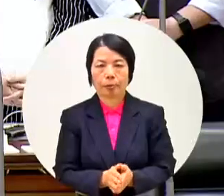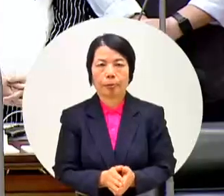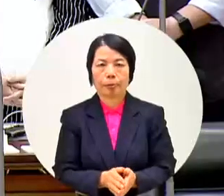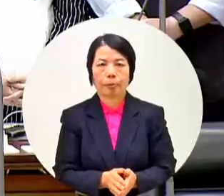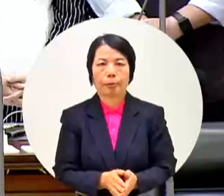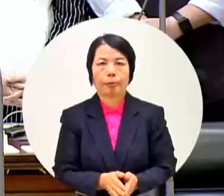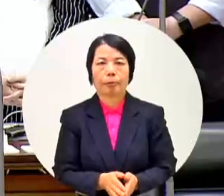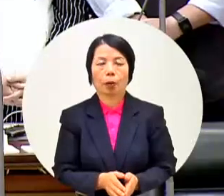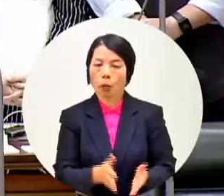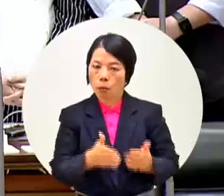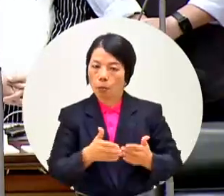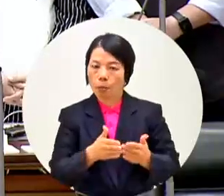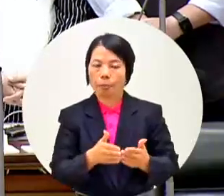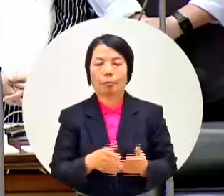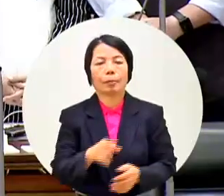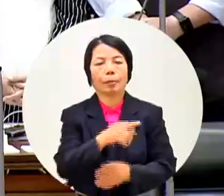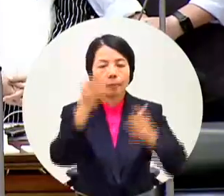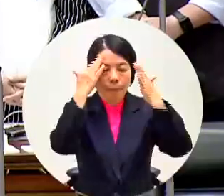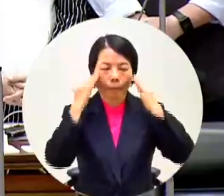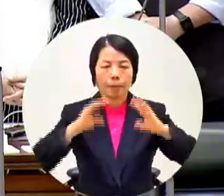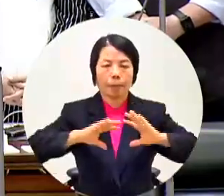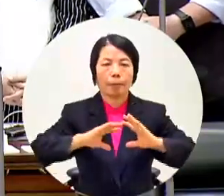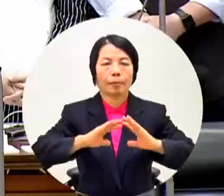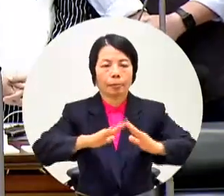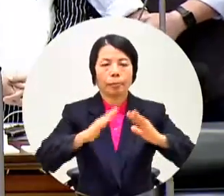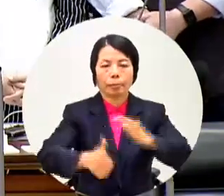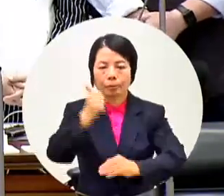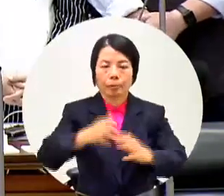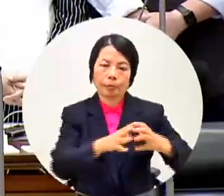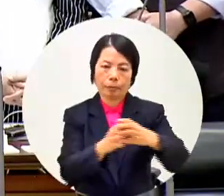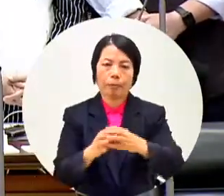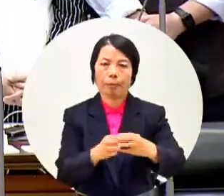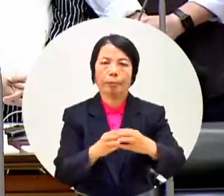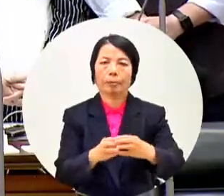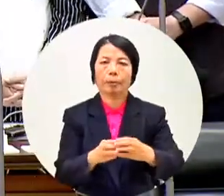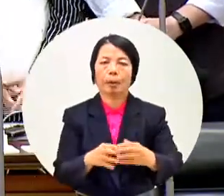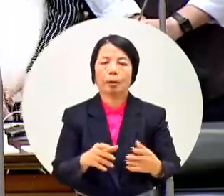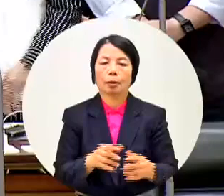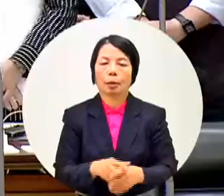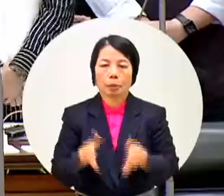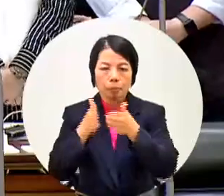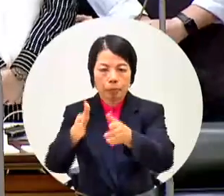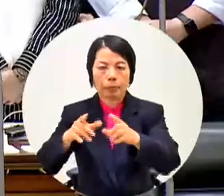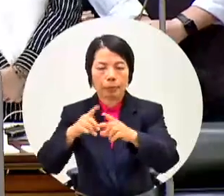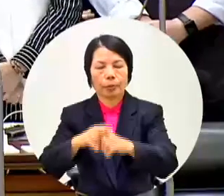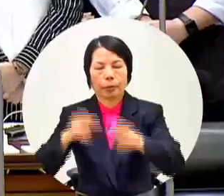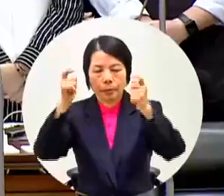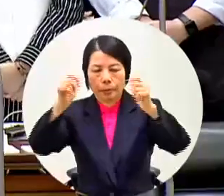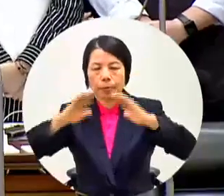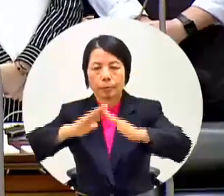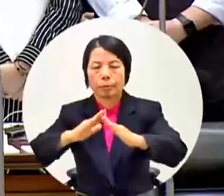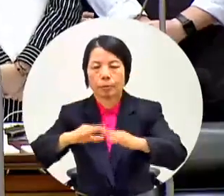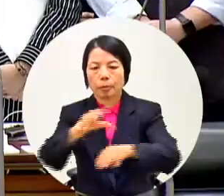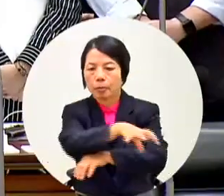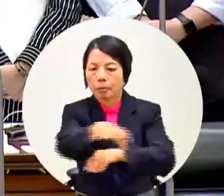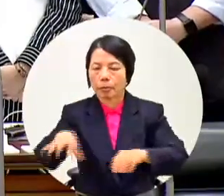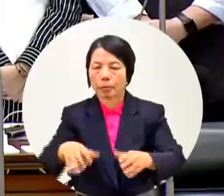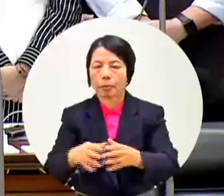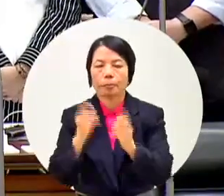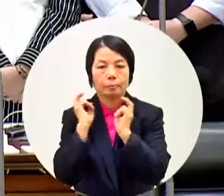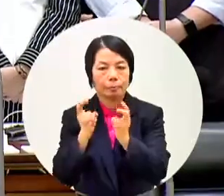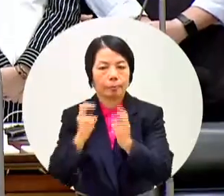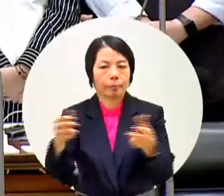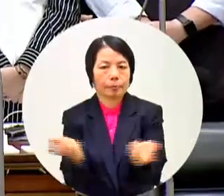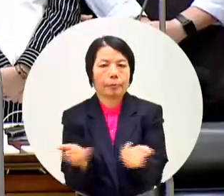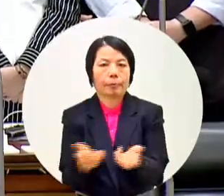队针对整个大高雄地区，我们的交通建设、我们的捷运系统建设，一定要啊乘